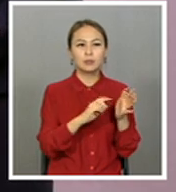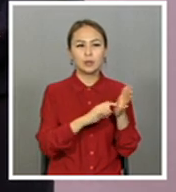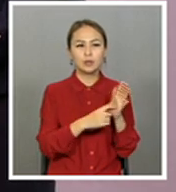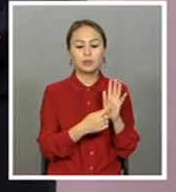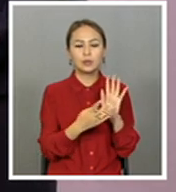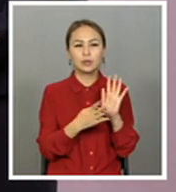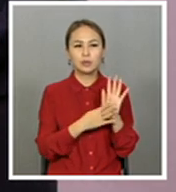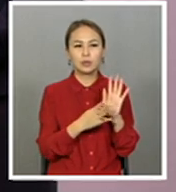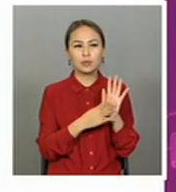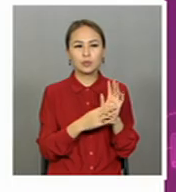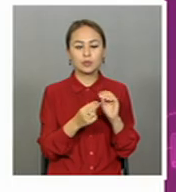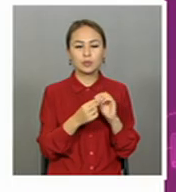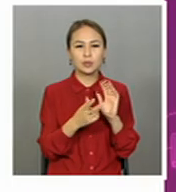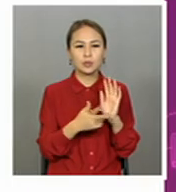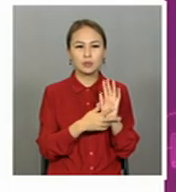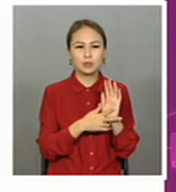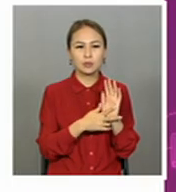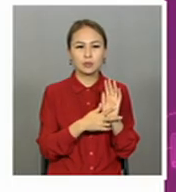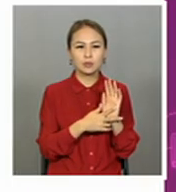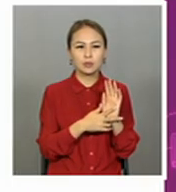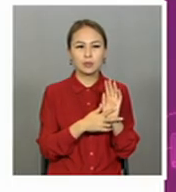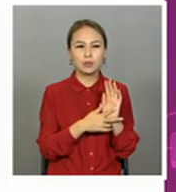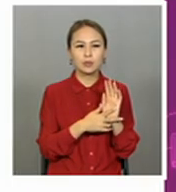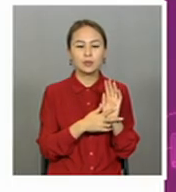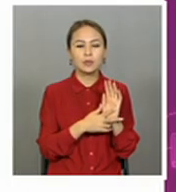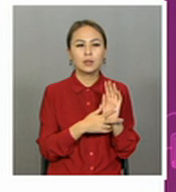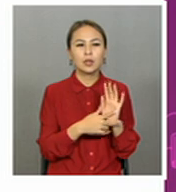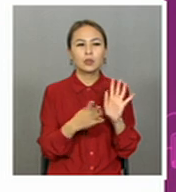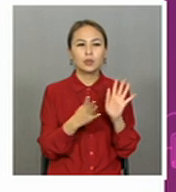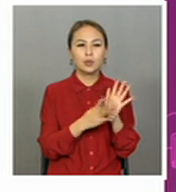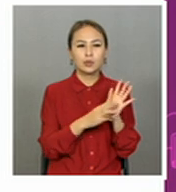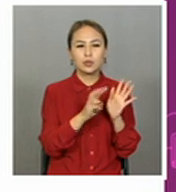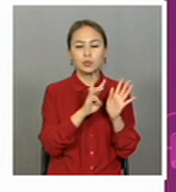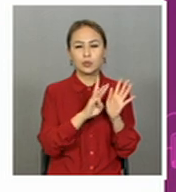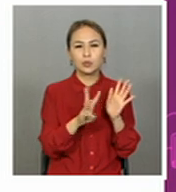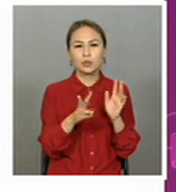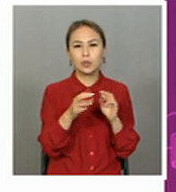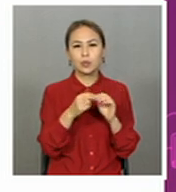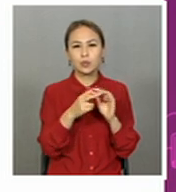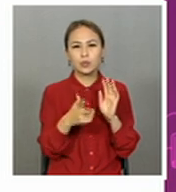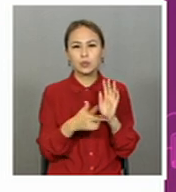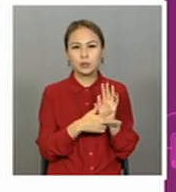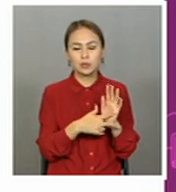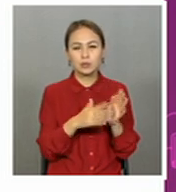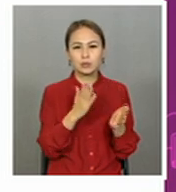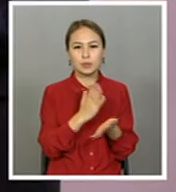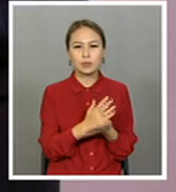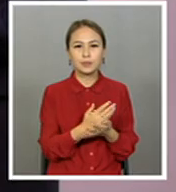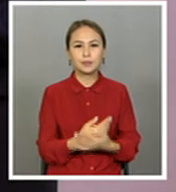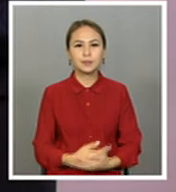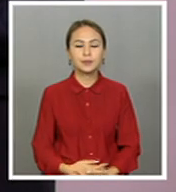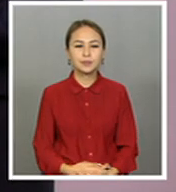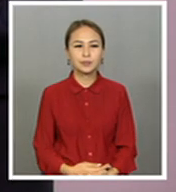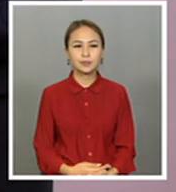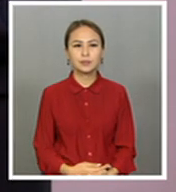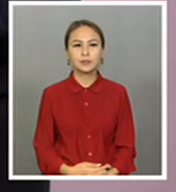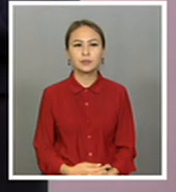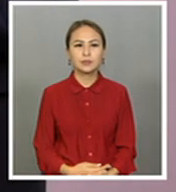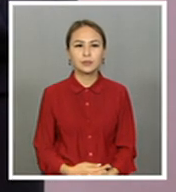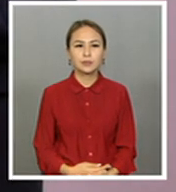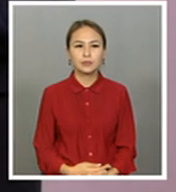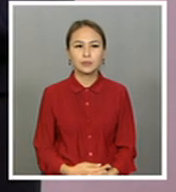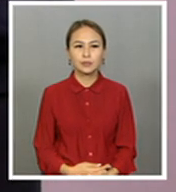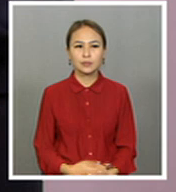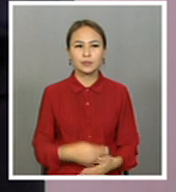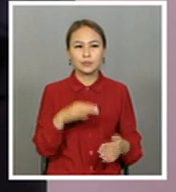көбейтіндісі 18-ге тең, демек 9 минутта 18 құймақ пісіретінін білдіңдер. Т минутта